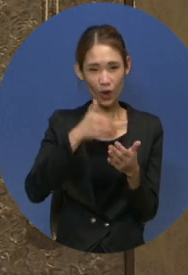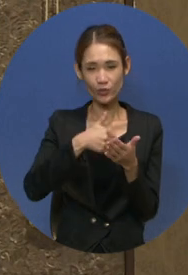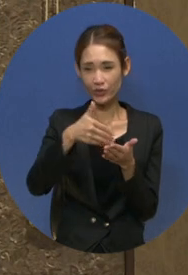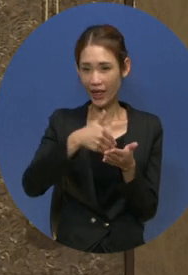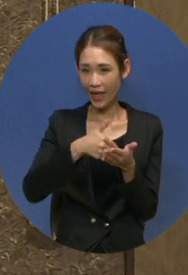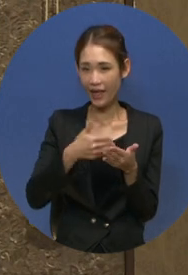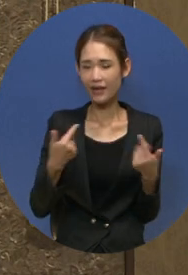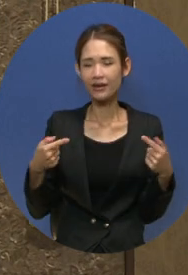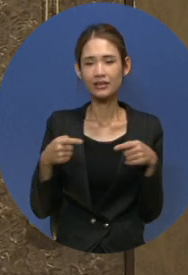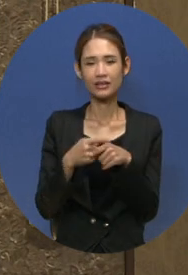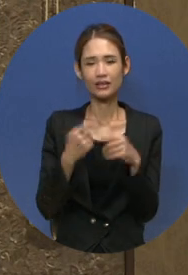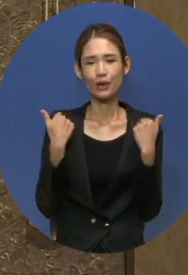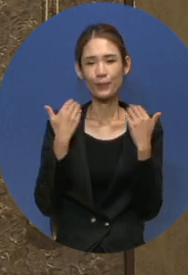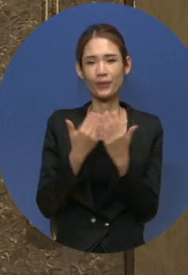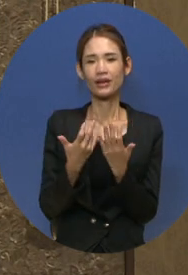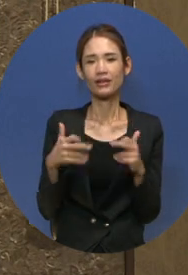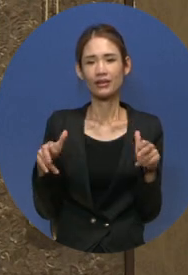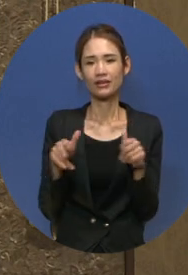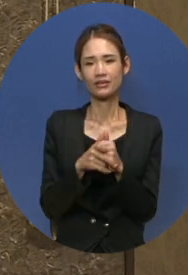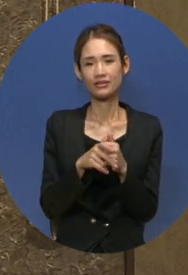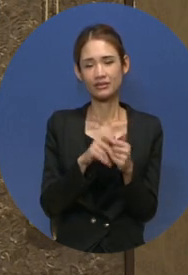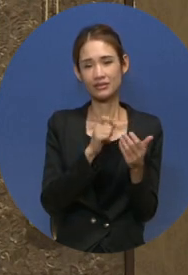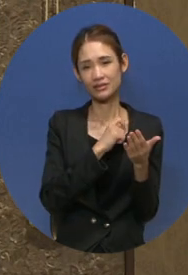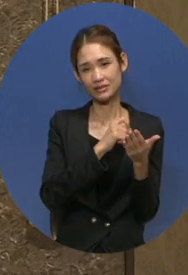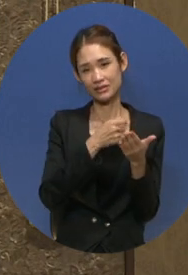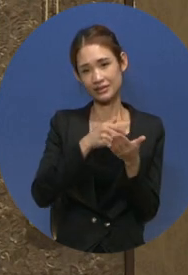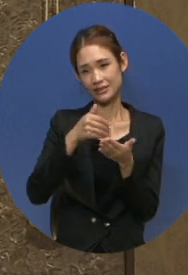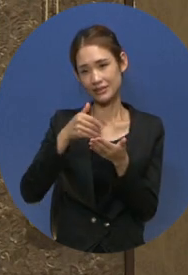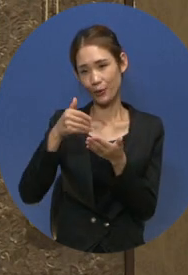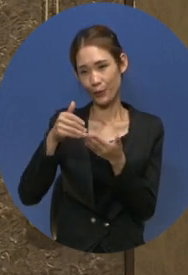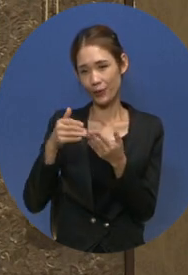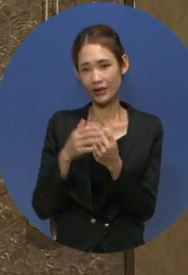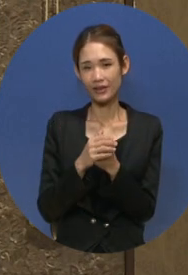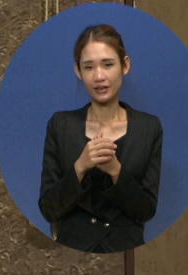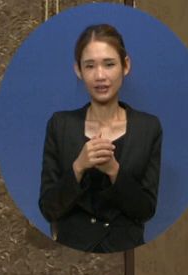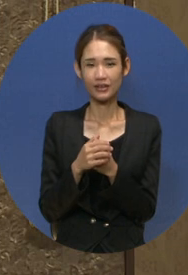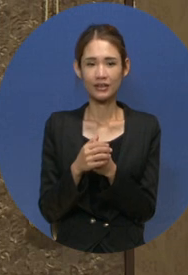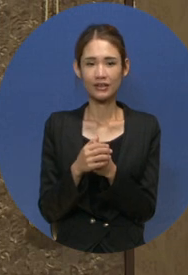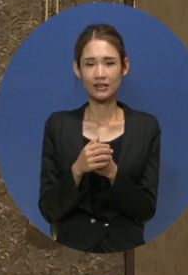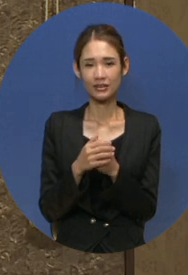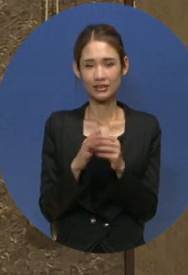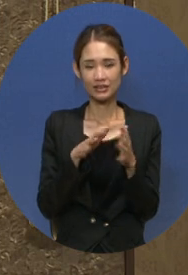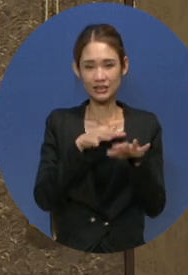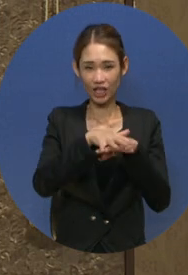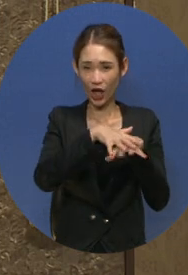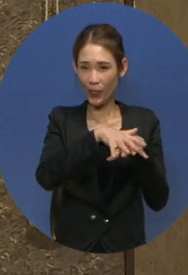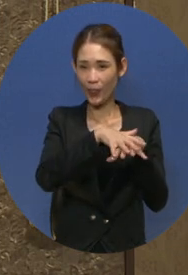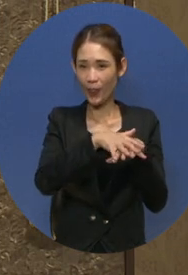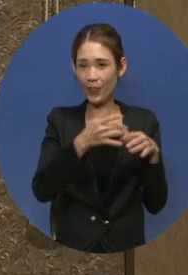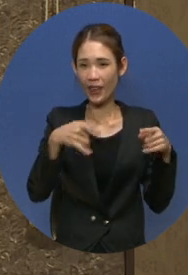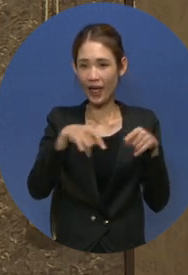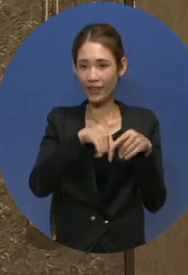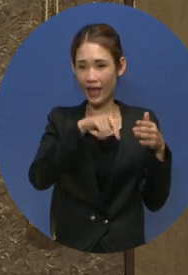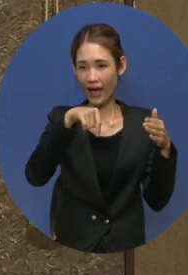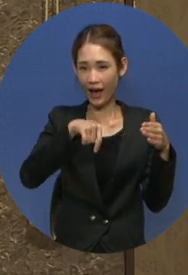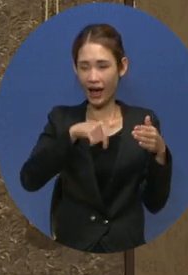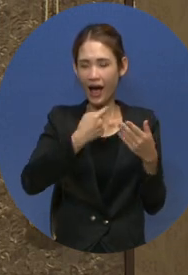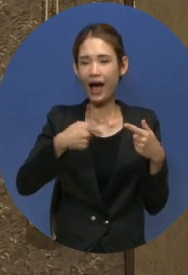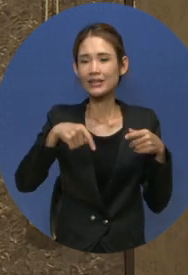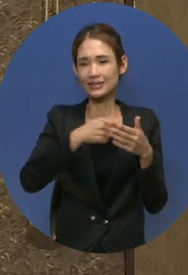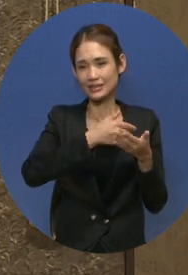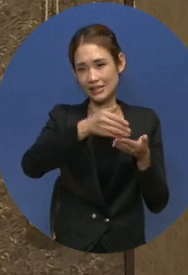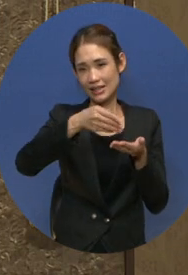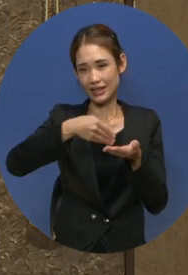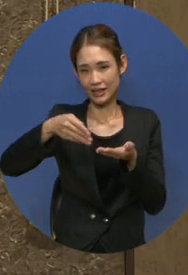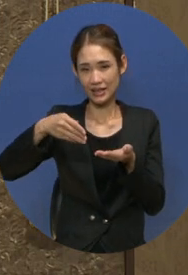같이 해갖고 이 발달장애인 분들이 하는 그런 드로잉을 거의 천에다가 같이 이렇게 그리는 거죠. 이